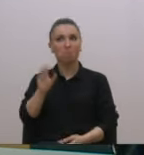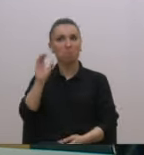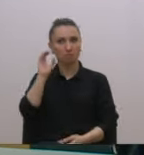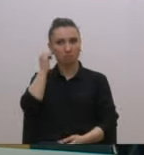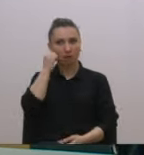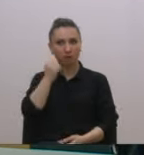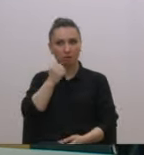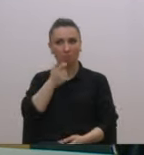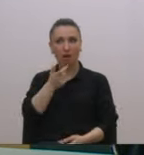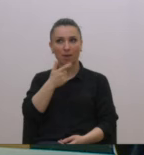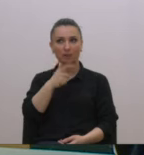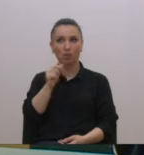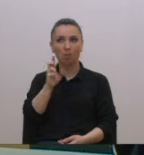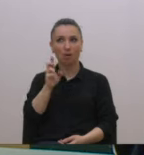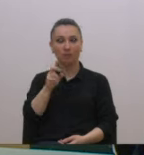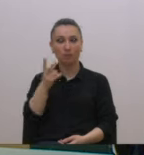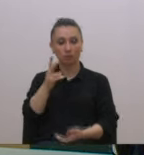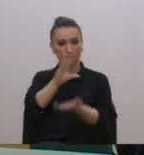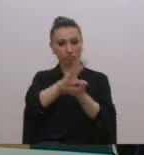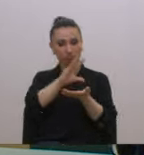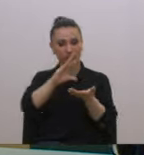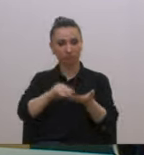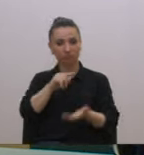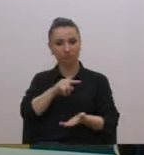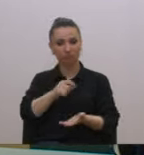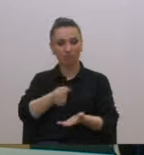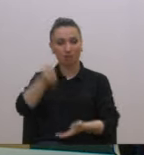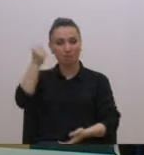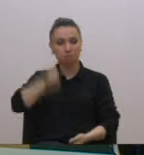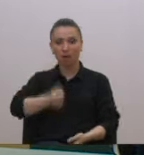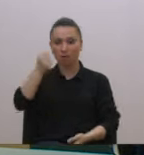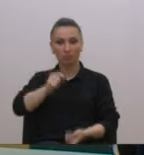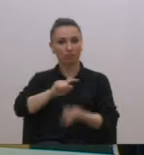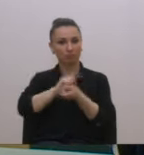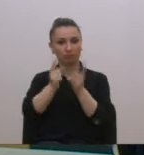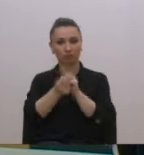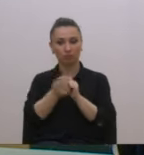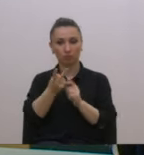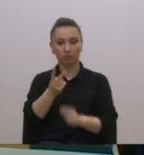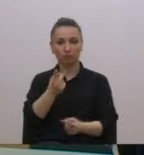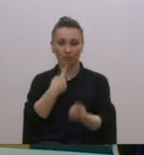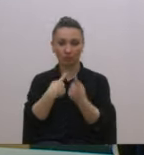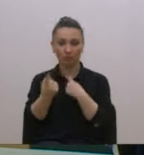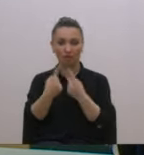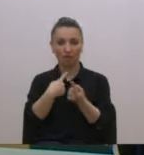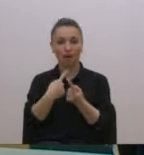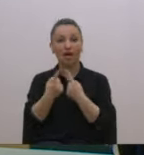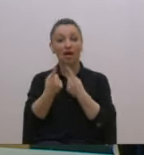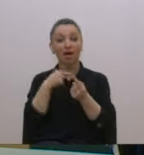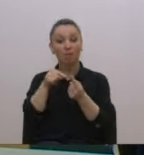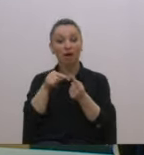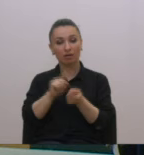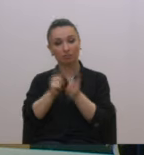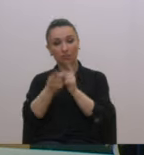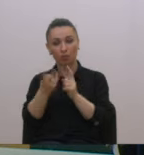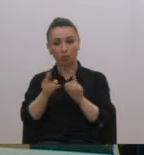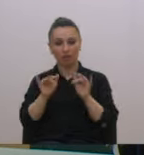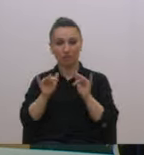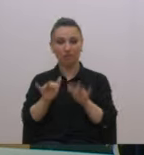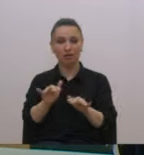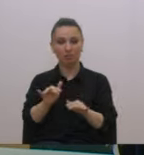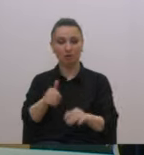გუბას მიუბაძოთ ბატონ გუბას ბრახუნის ლაცვლად ლაპარაკი ლაპარაკის ნაცვლად მე საქმე ჯობია მაგრამ